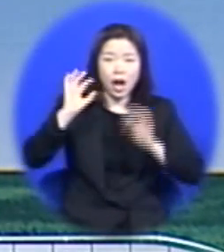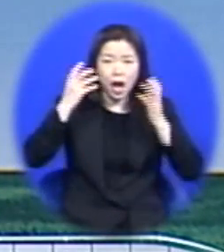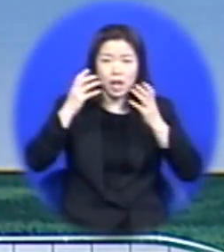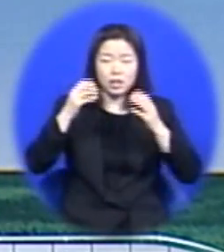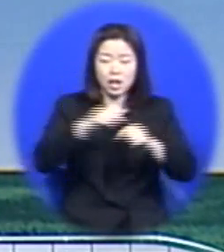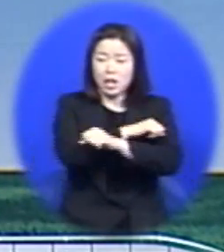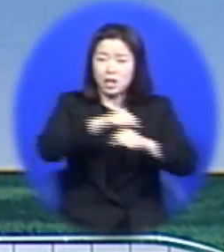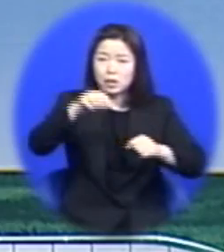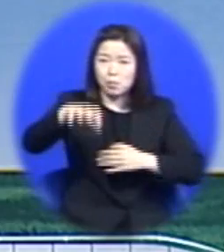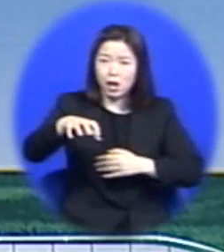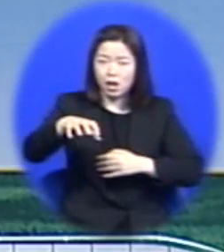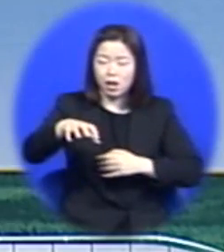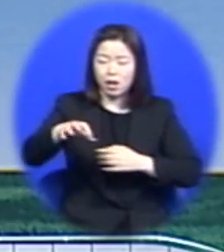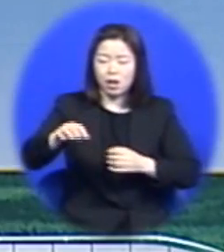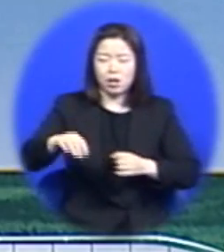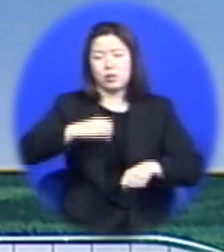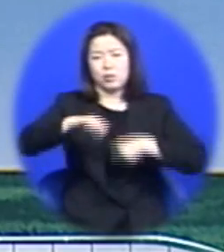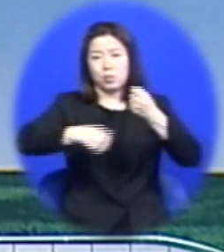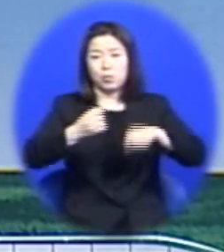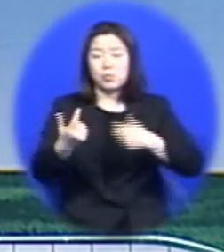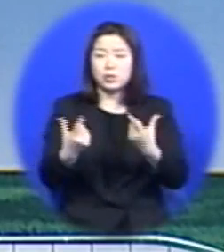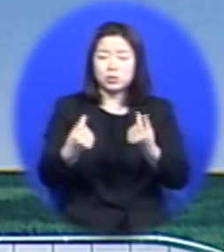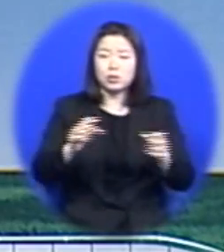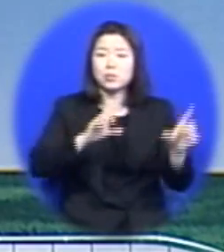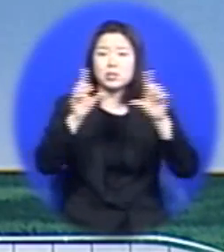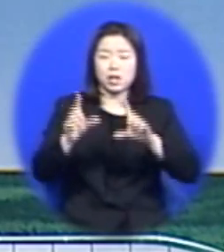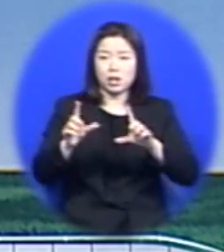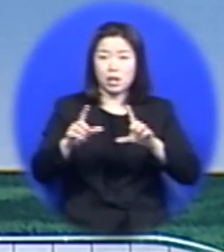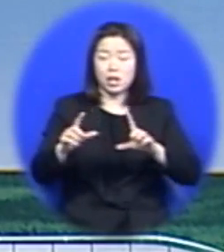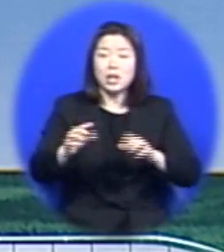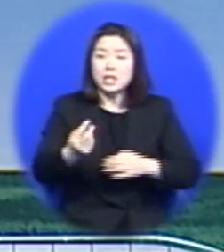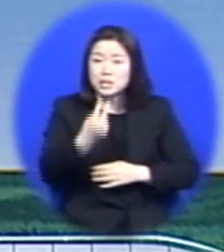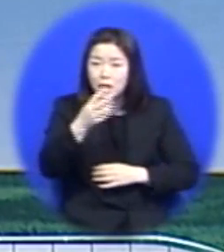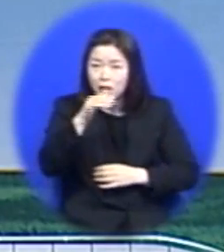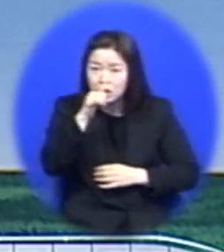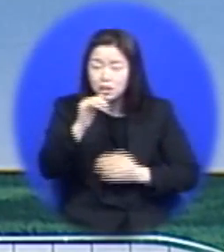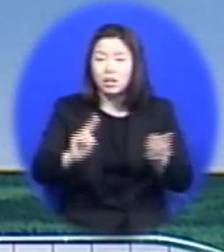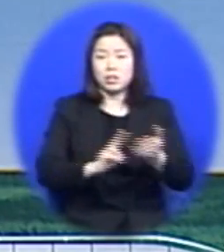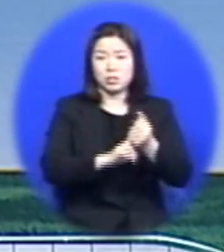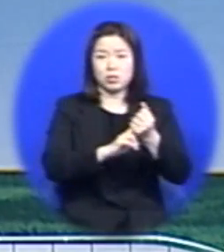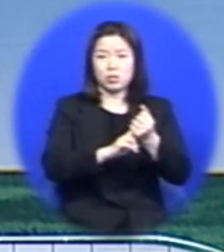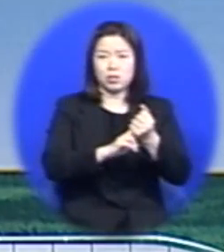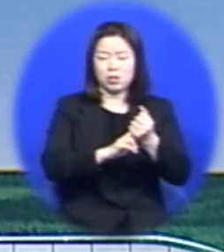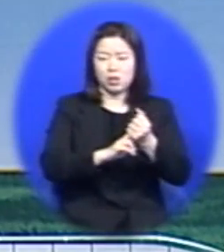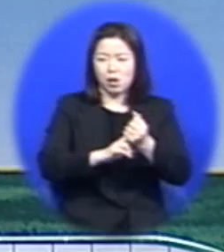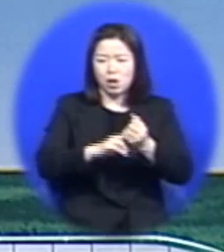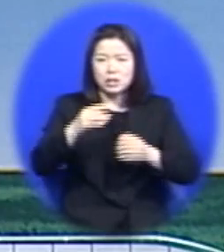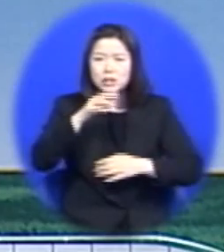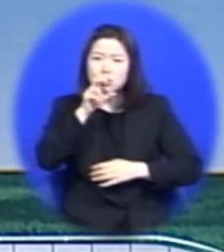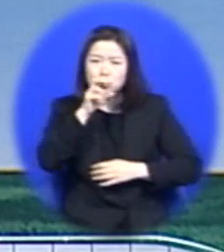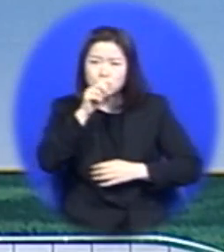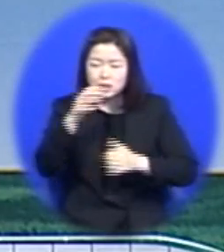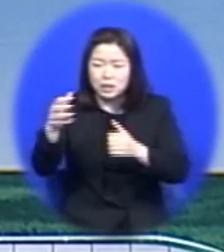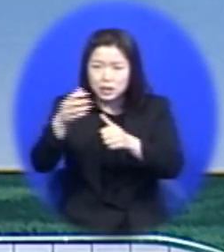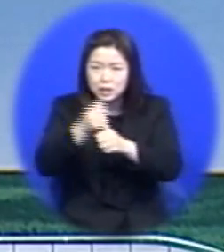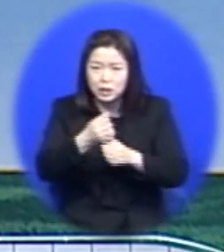거기서 짐승처럼 살았습니다. 살아낸 게 기적이죠. 들쥐를 잡아먹으면서.